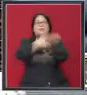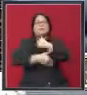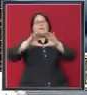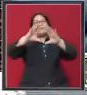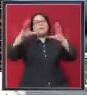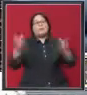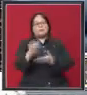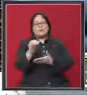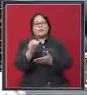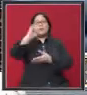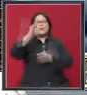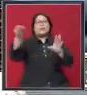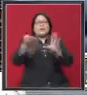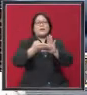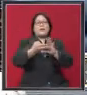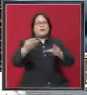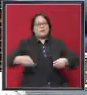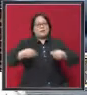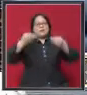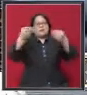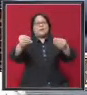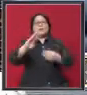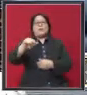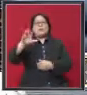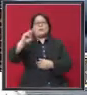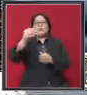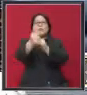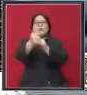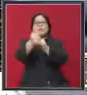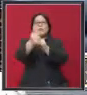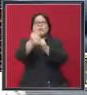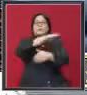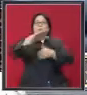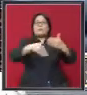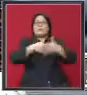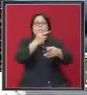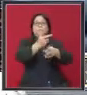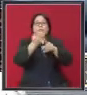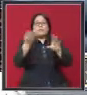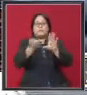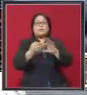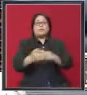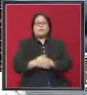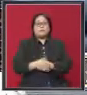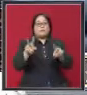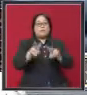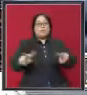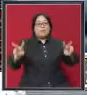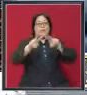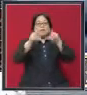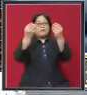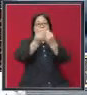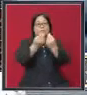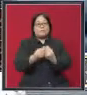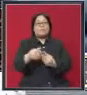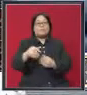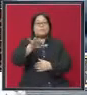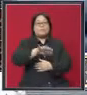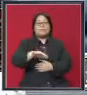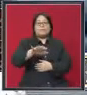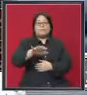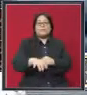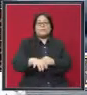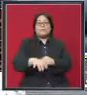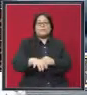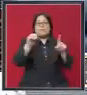dunia di mana institusi perbankannya telah memberikan moratorium automatik kepada semua peminjam bank. Nilai yang dianggarkan ialah lebih kurang